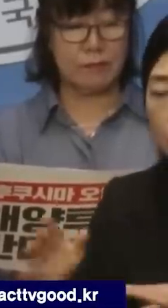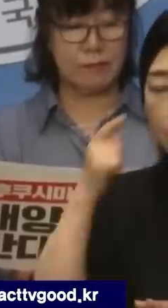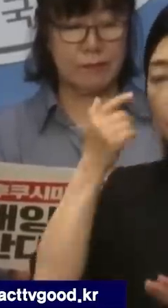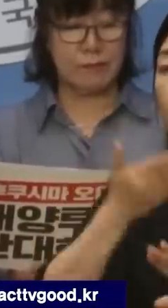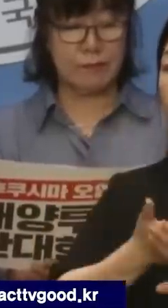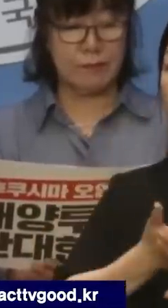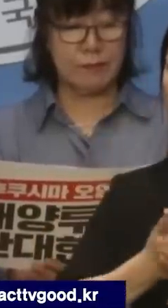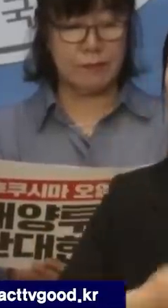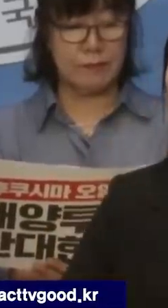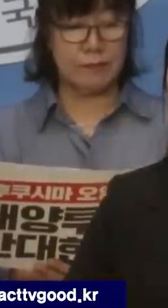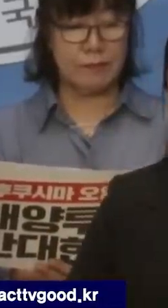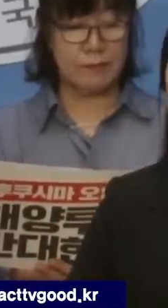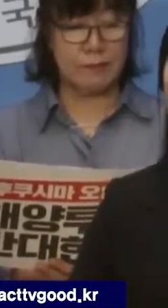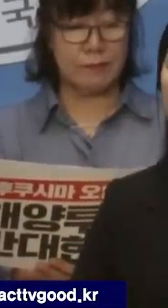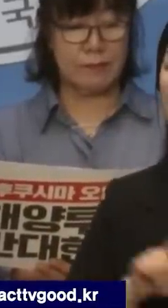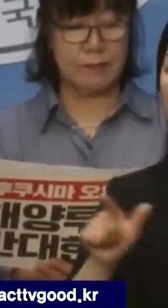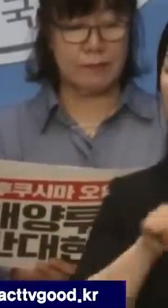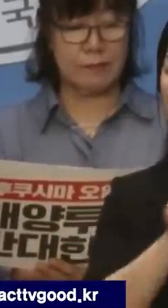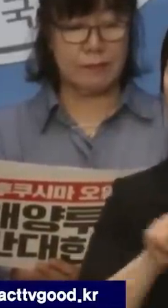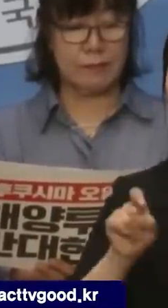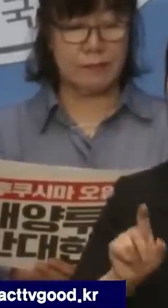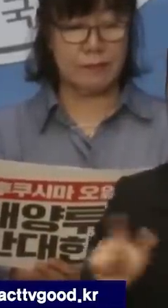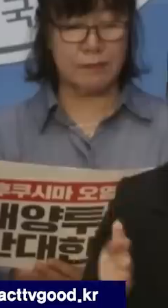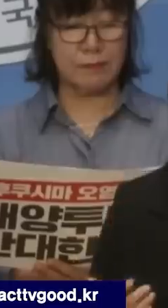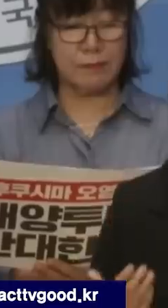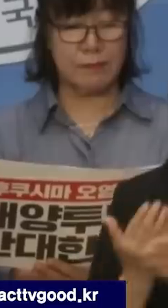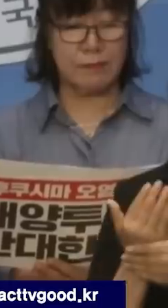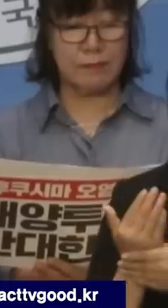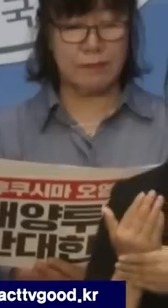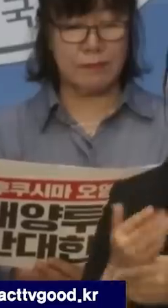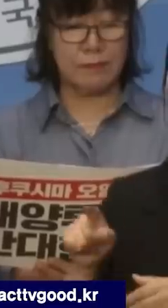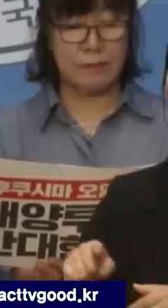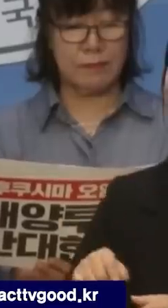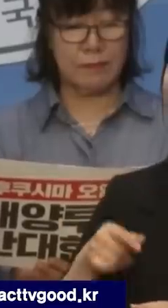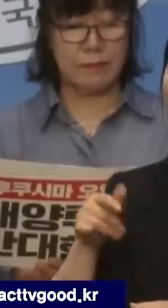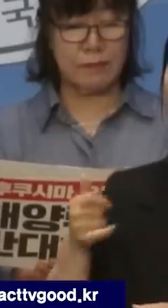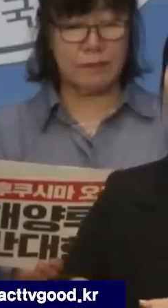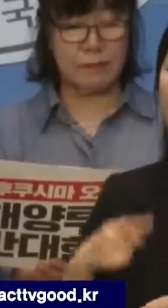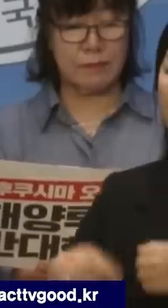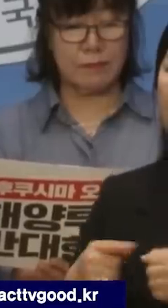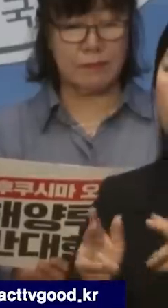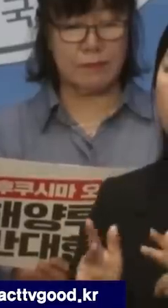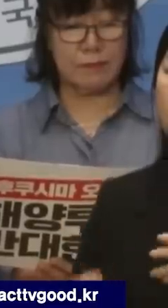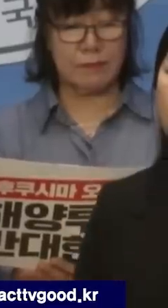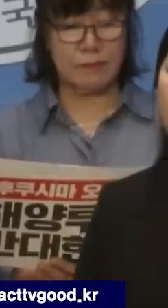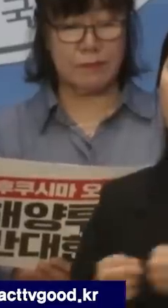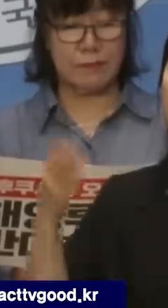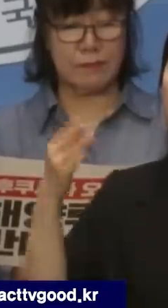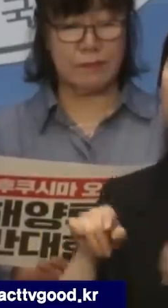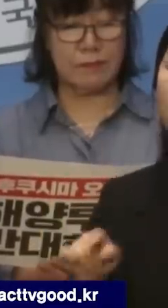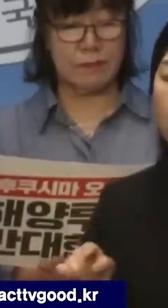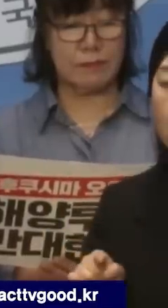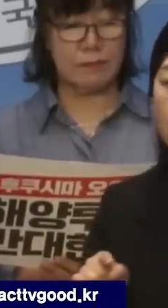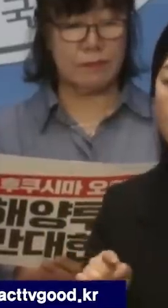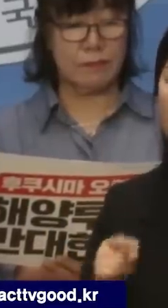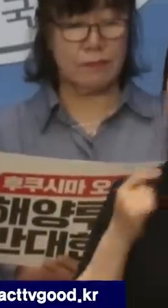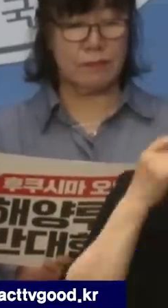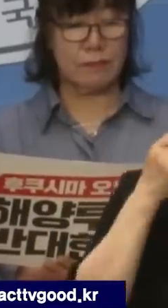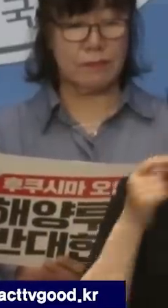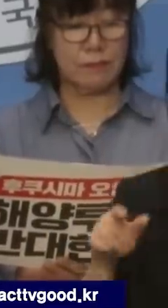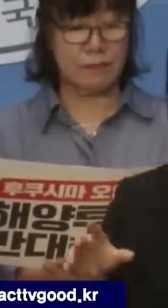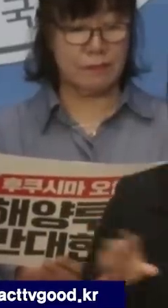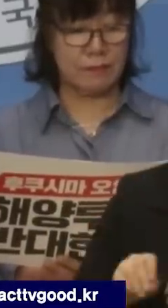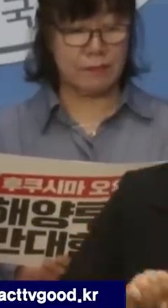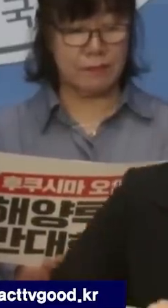반대한다. 2011년 3월 11일 발생한 후쿠시마 핵발전소 사고는 가공할 방사능